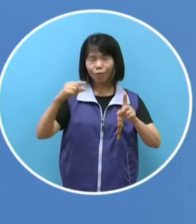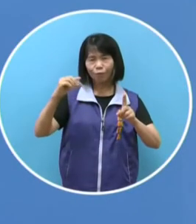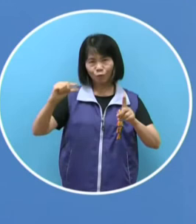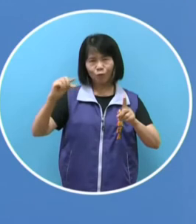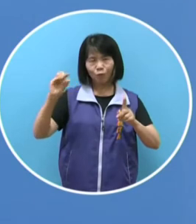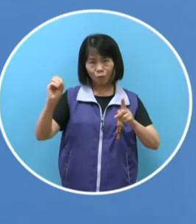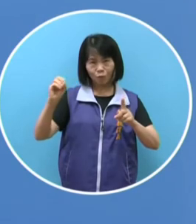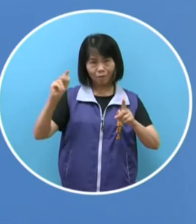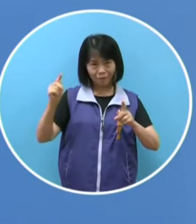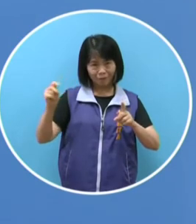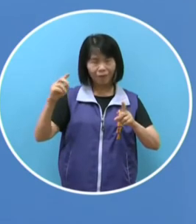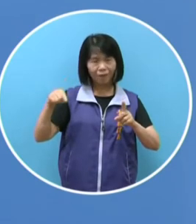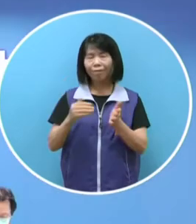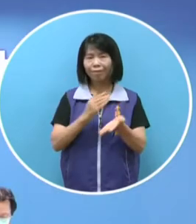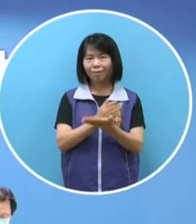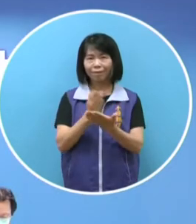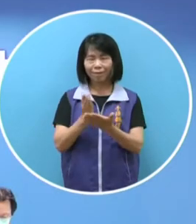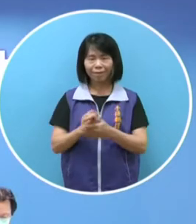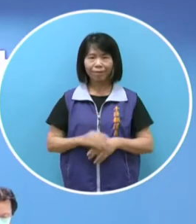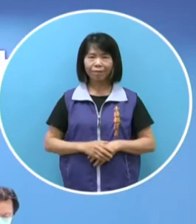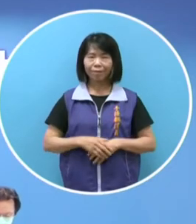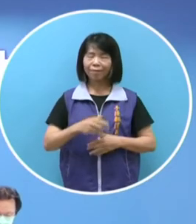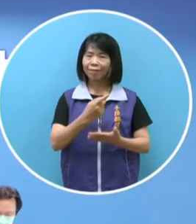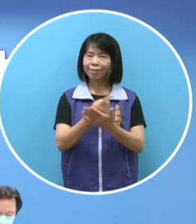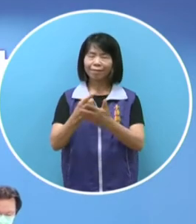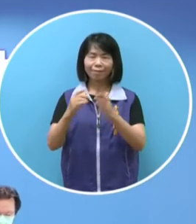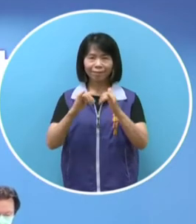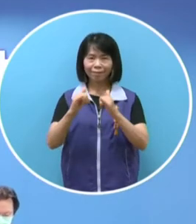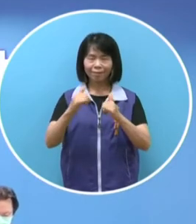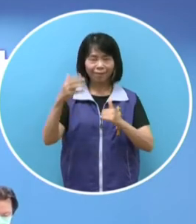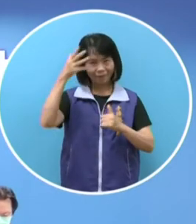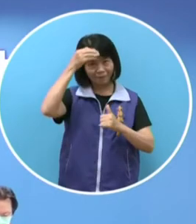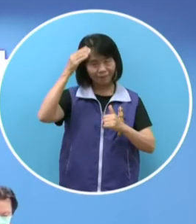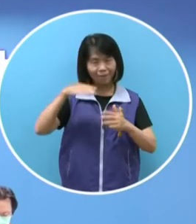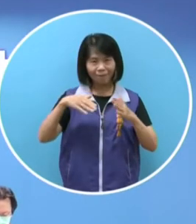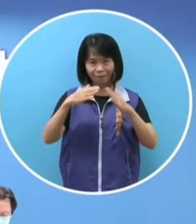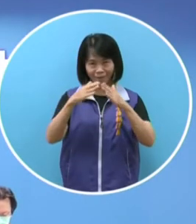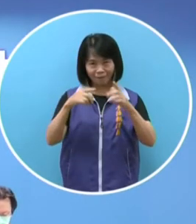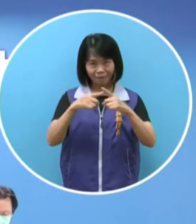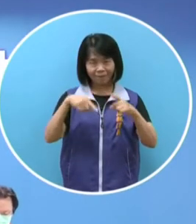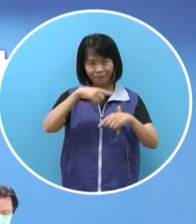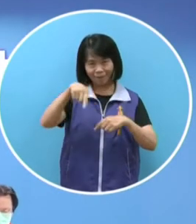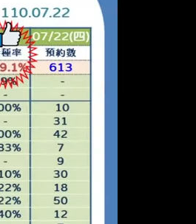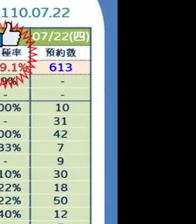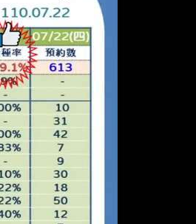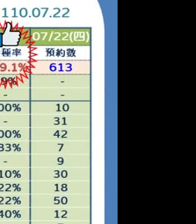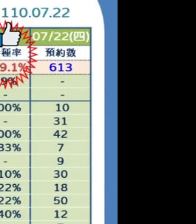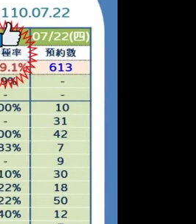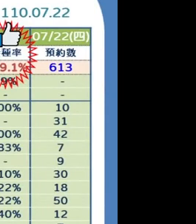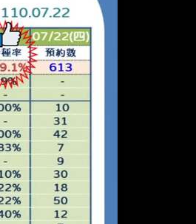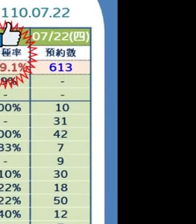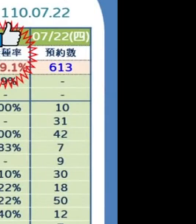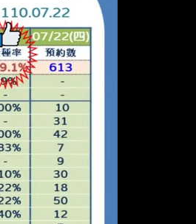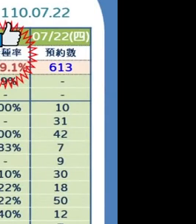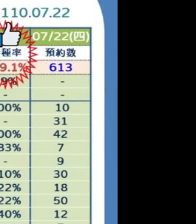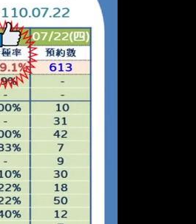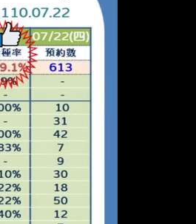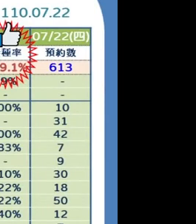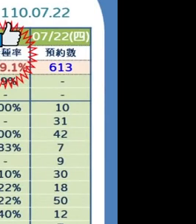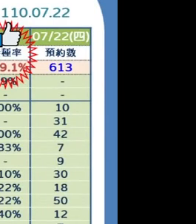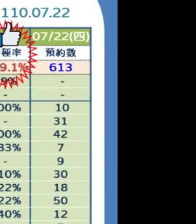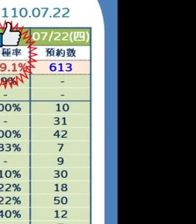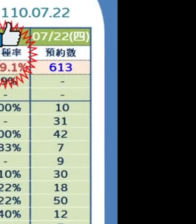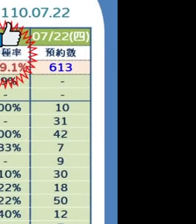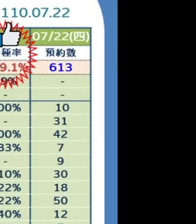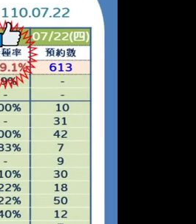1922.gov.tw 做预约的动作。 最后，县长也呼吁中央食药署能够核准花莲县政府委托盛虹集团所购买